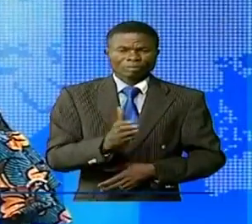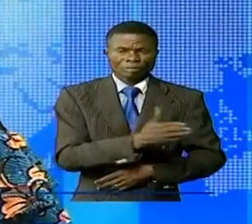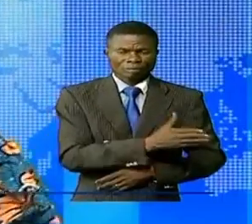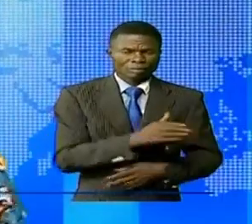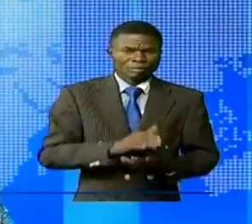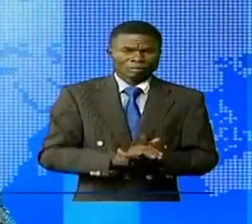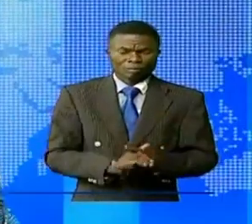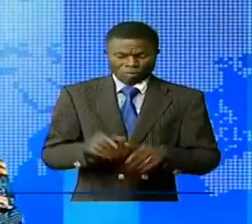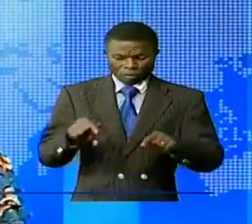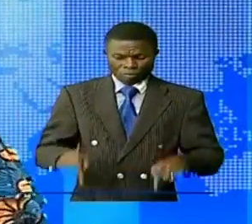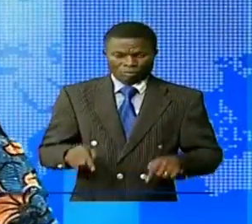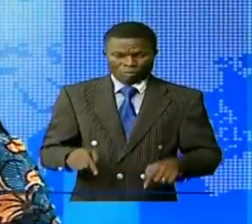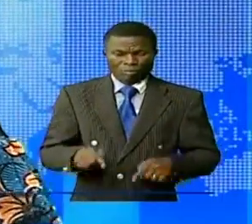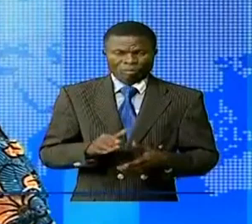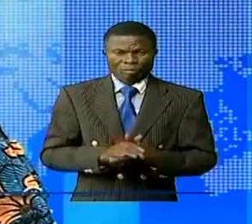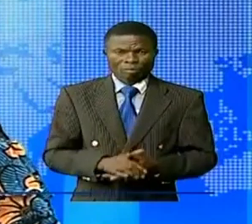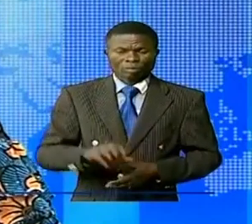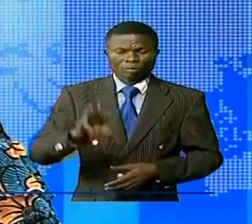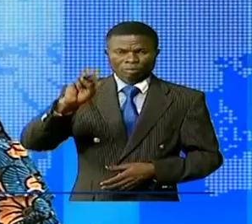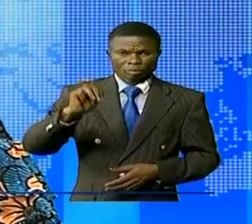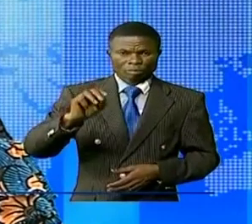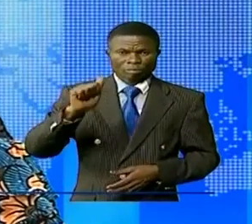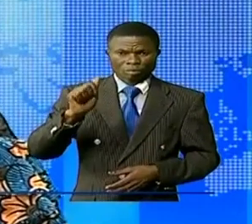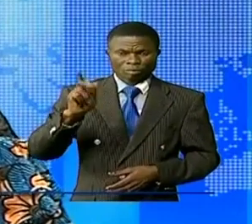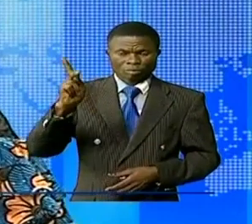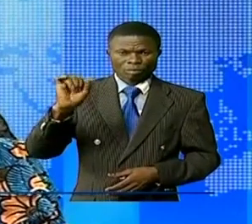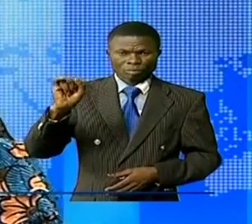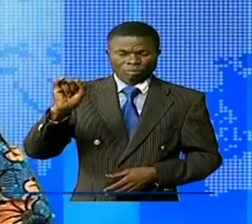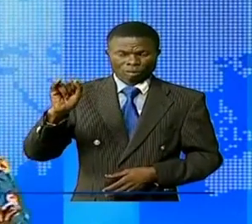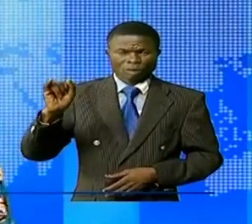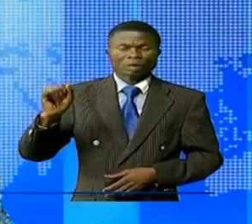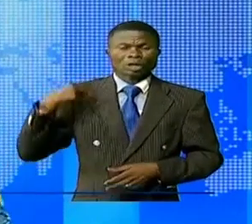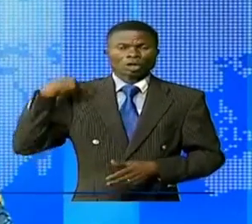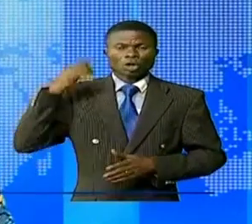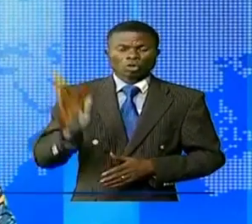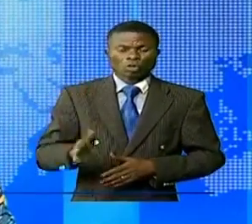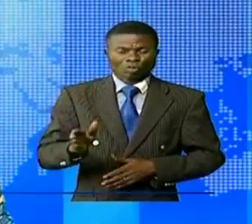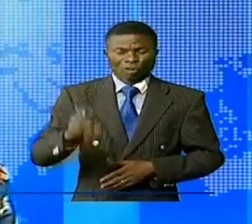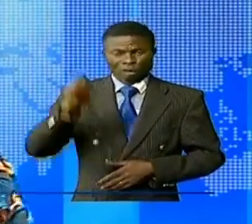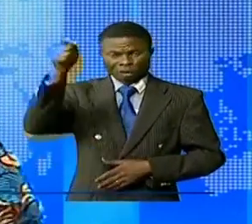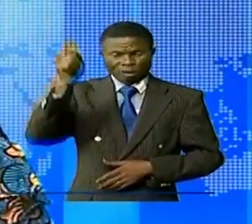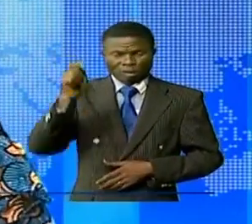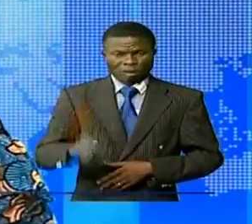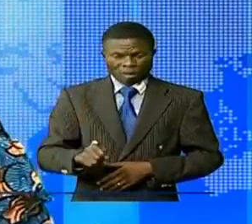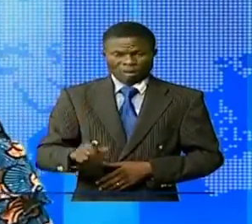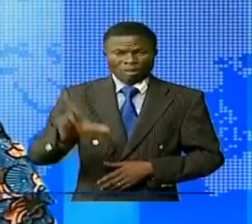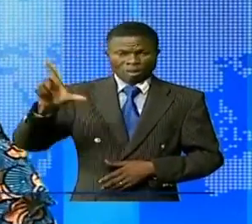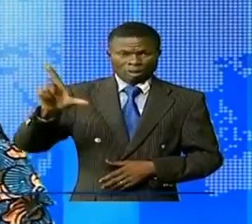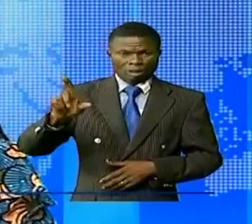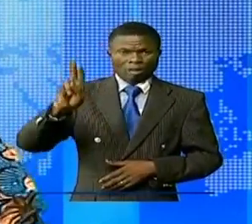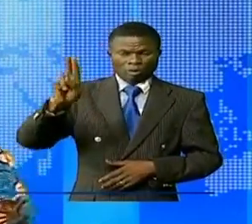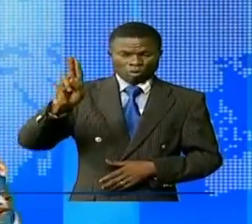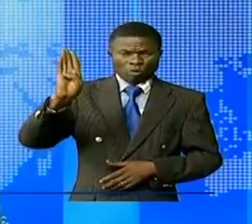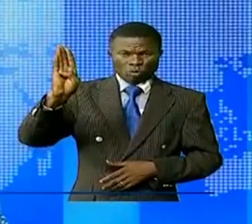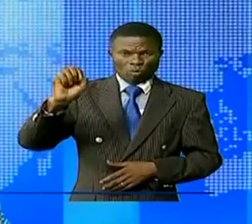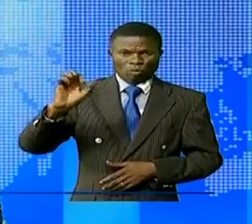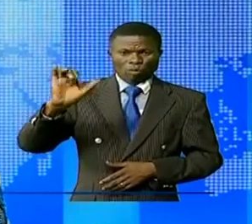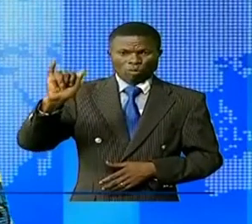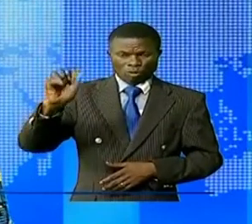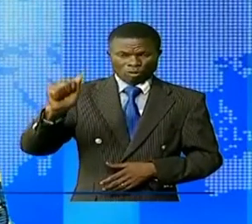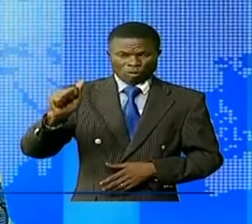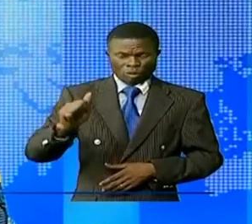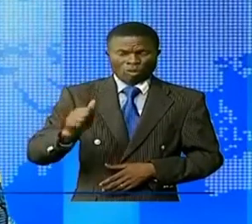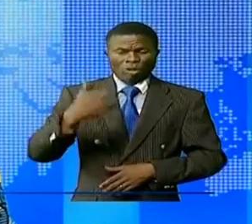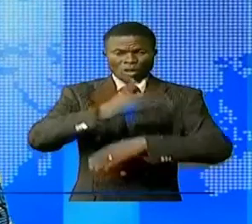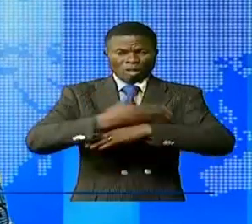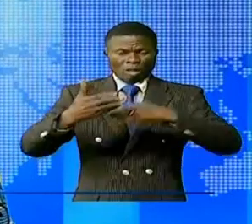En séjour à Magui, le gouverneur militaire de l'Ituri, John Luboyankachama, a inauguré les bâtiments